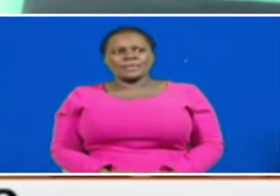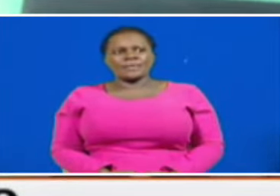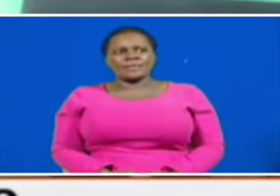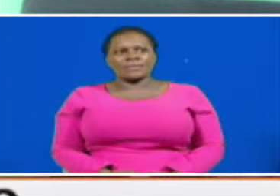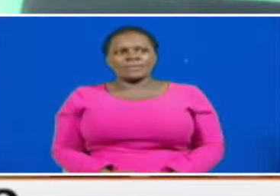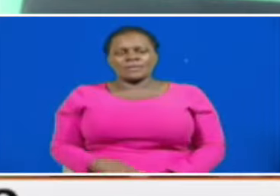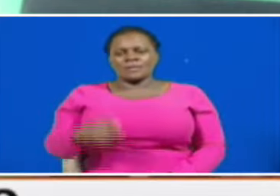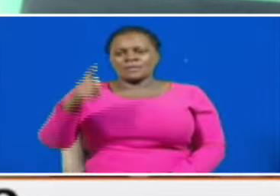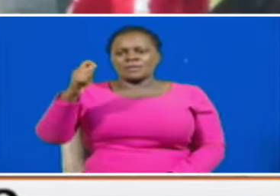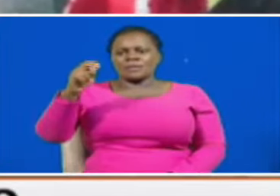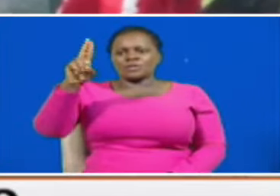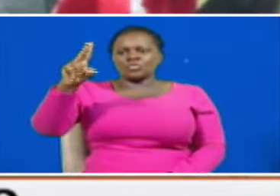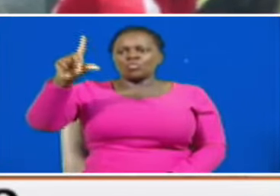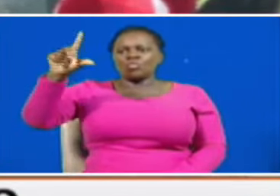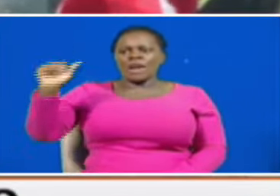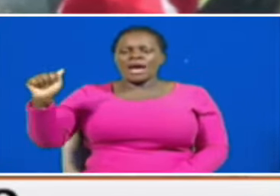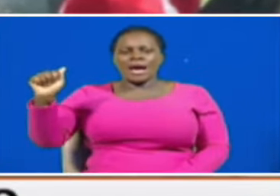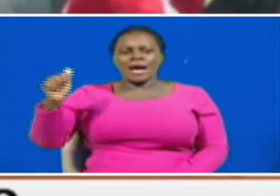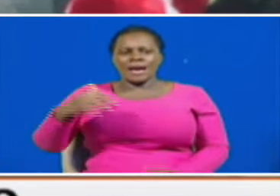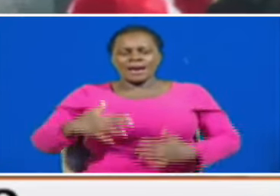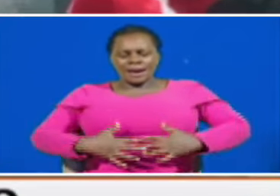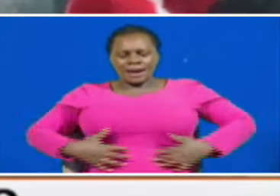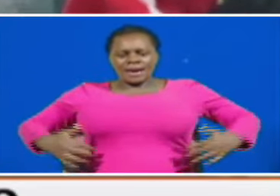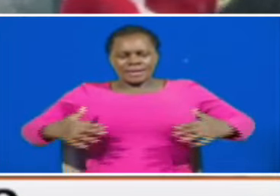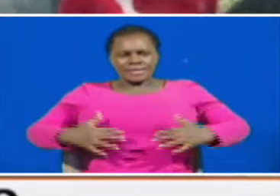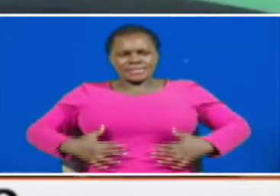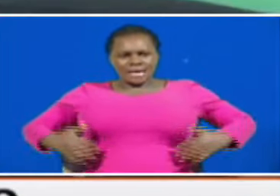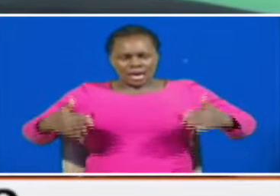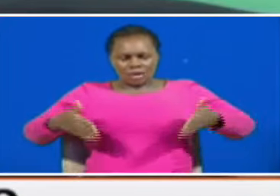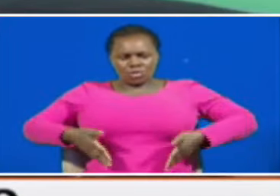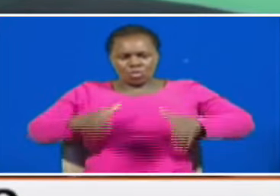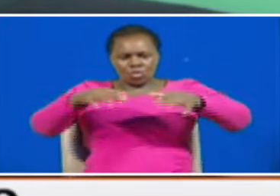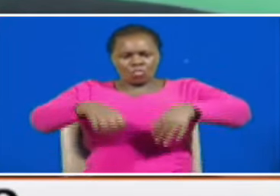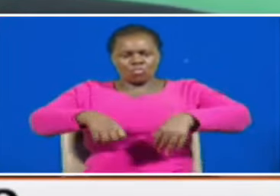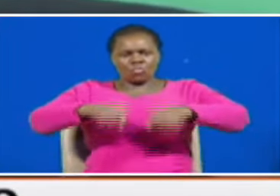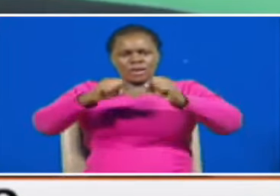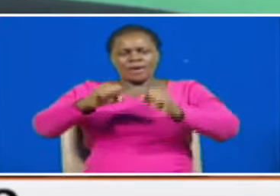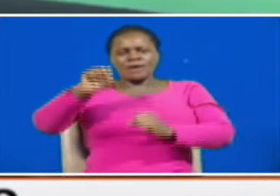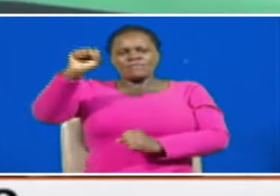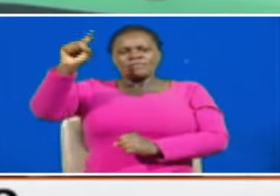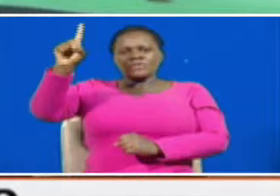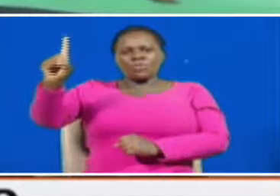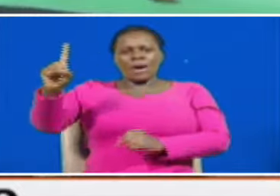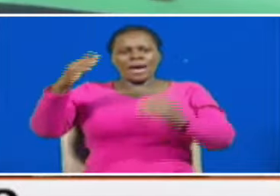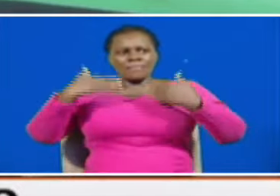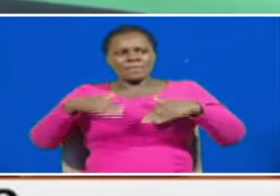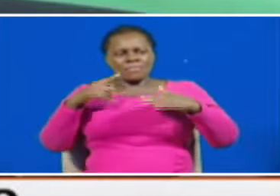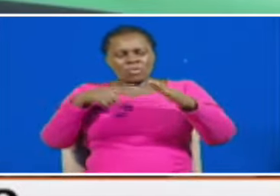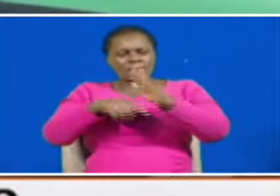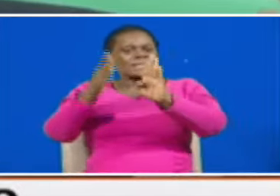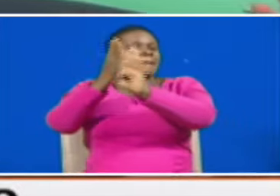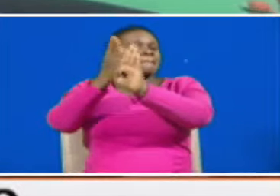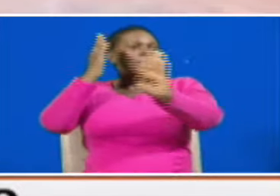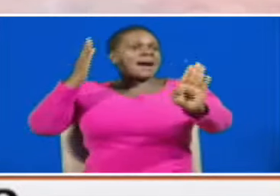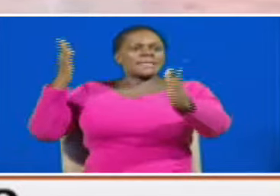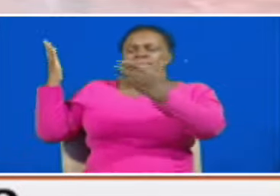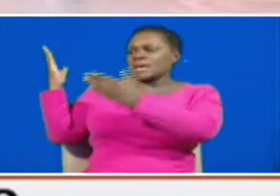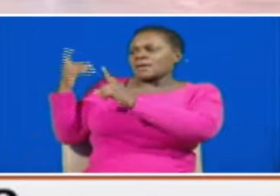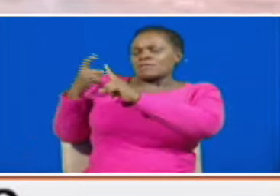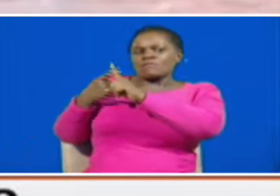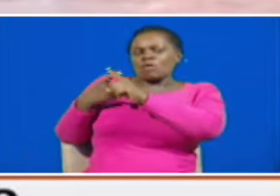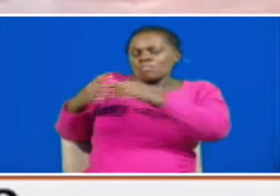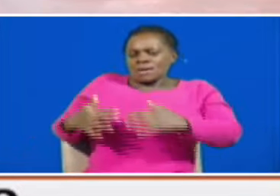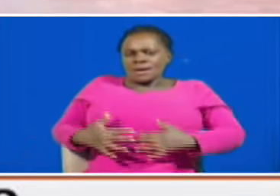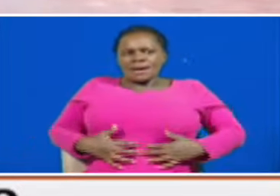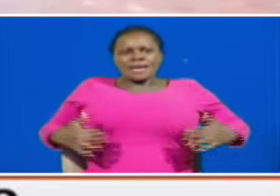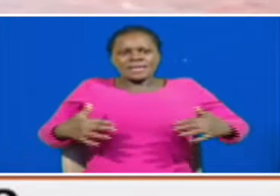Eneo la Tula kwenye barabara kuu ya Garissa kuelekea Mwingi. Abiria 51 waliokuwa wameliabiri basi hili kutoka